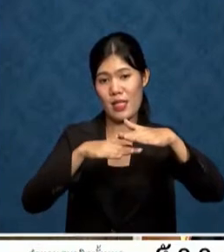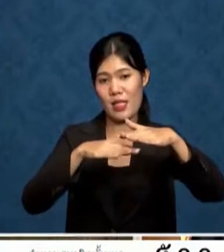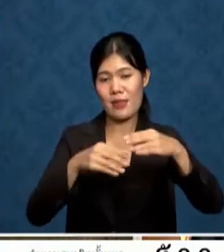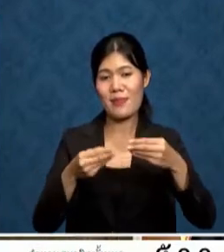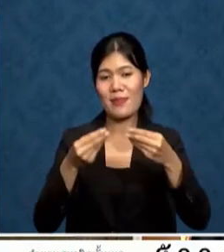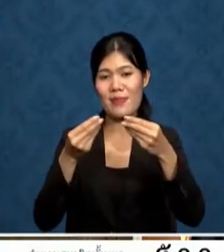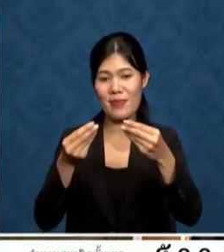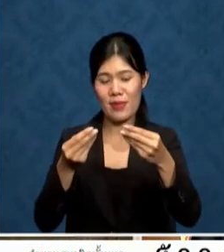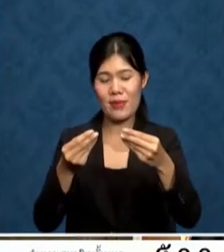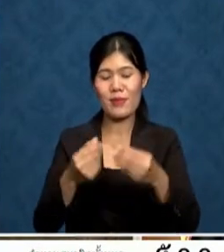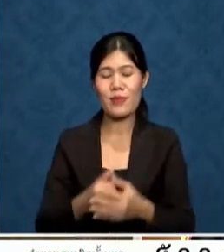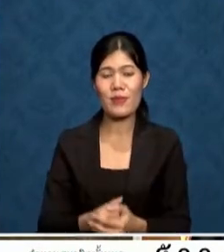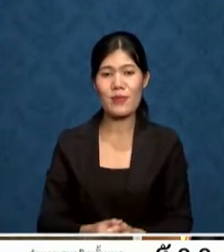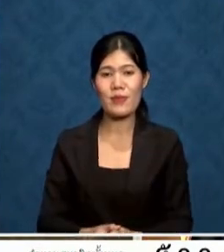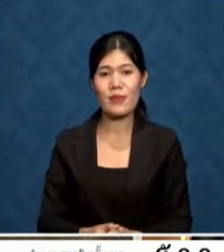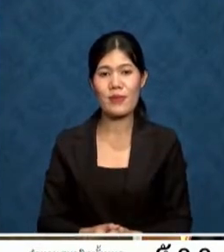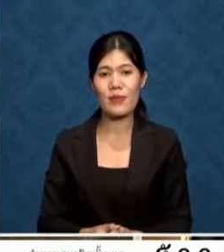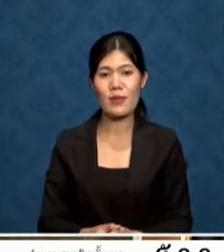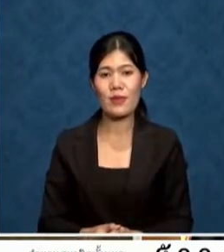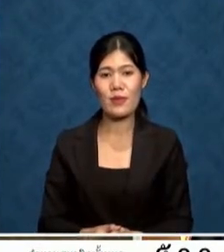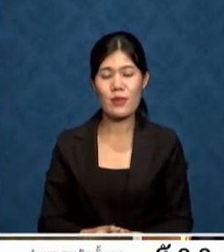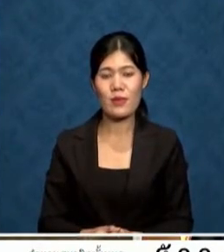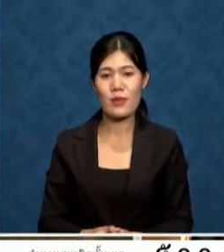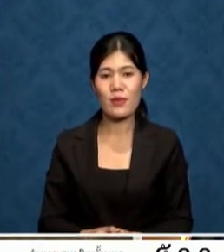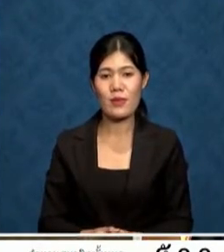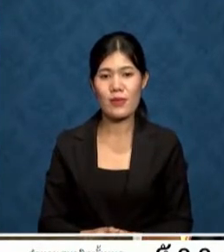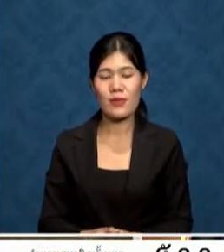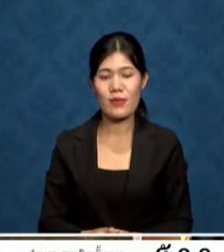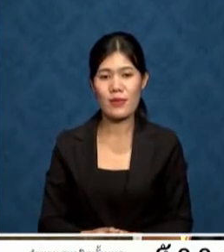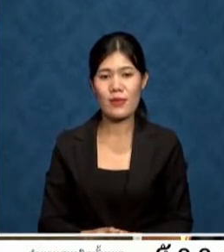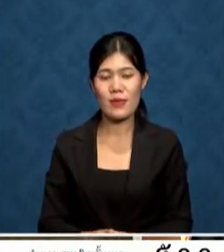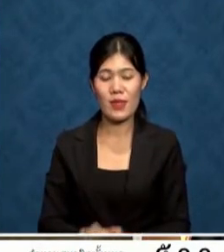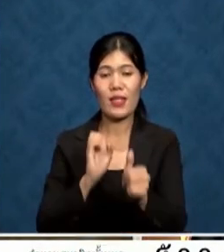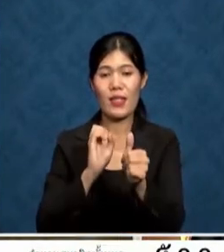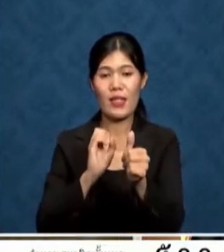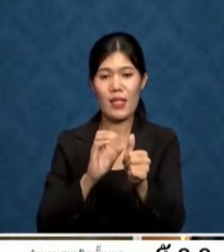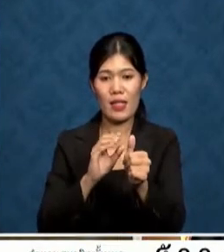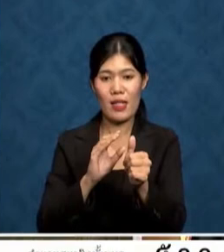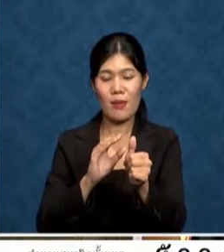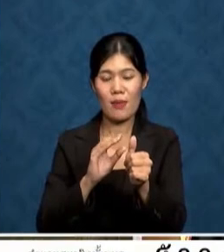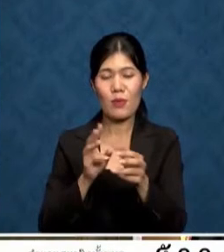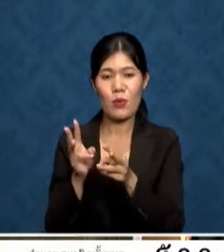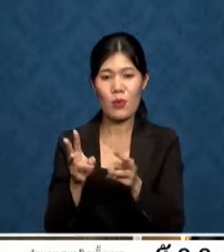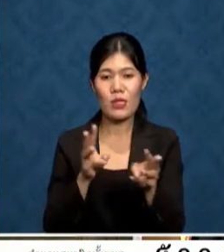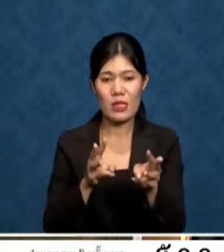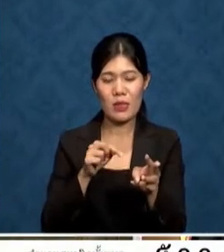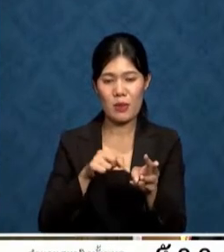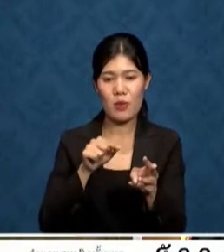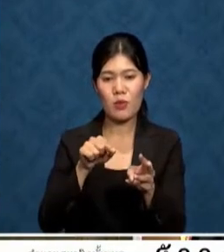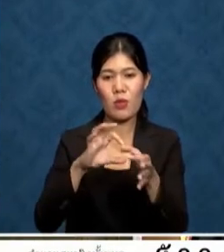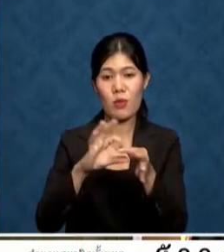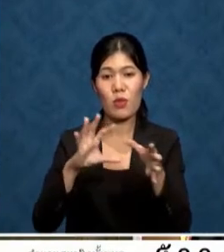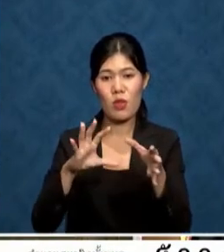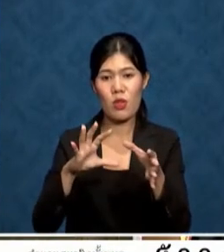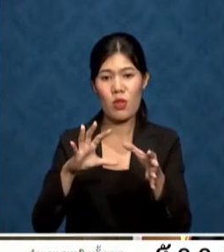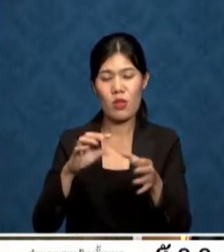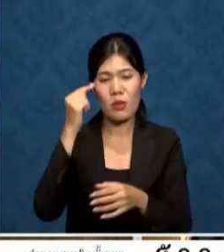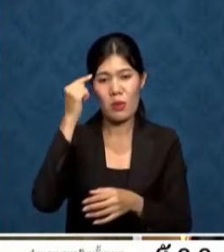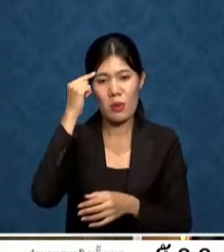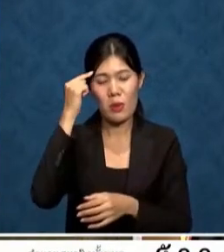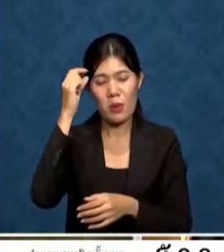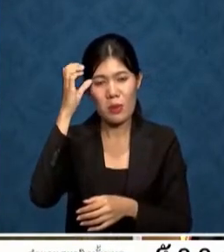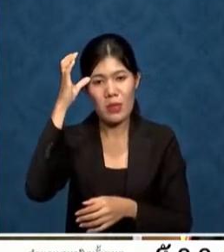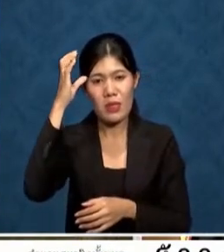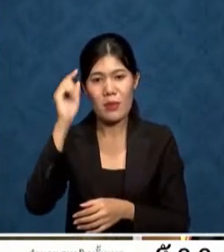ฐานมากๆที่เราเชื่อว่ามันจะช่วยปลดล็อความสร้างสรรค์ได้ไม่ว่าจะเป็นอุตสาหกรรมไหนก็ตามนะครับผมขอเสนอโมเดลนะ